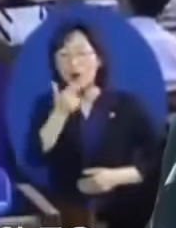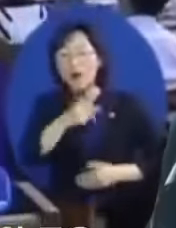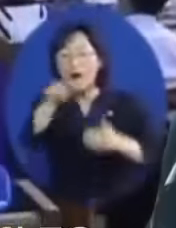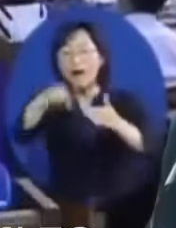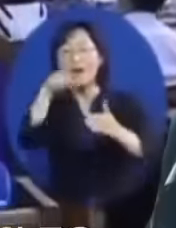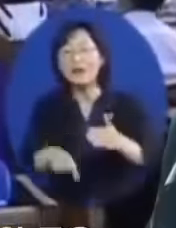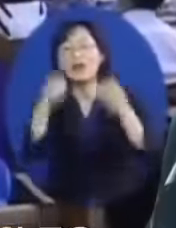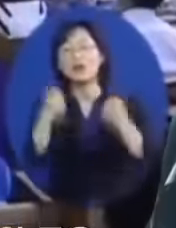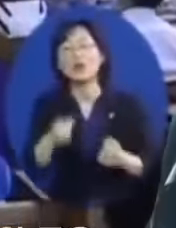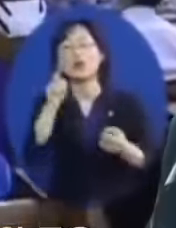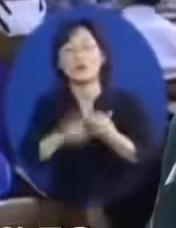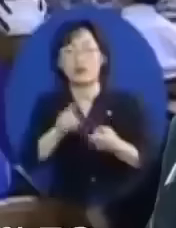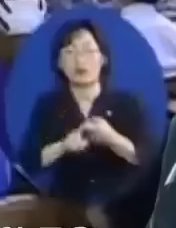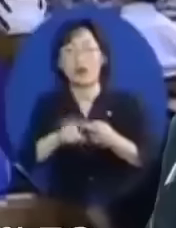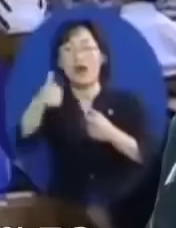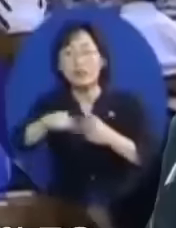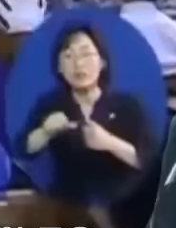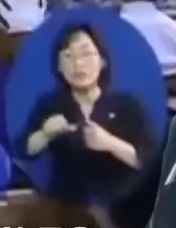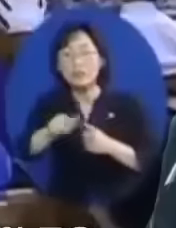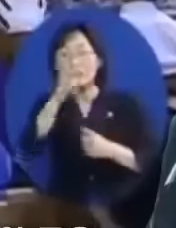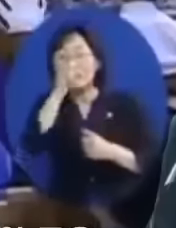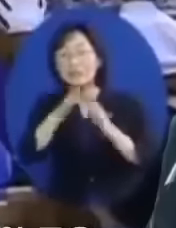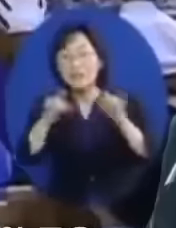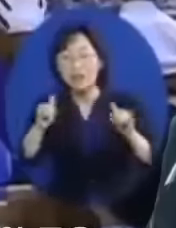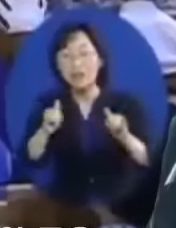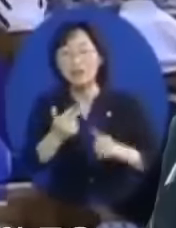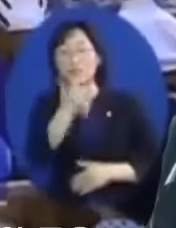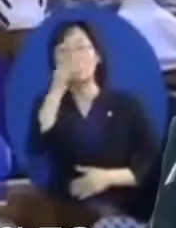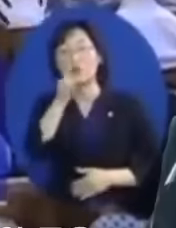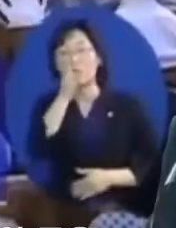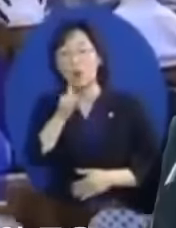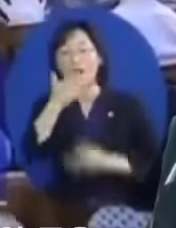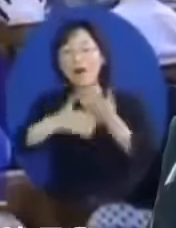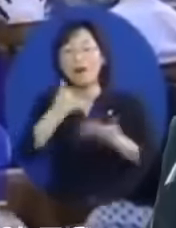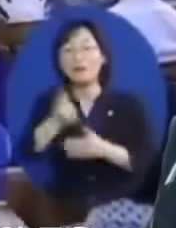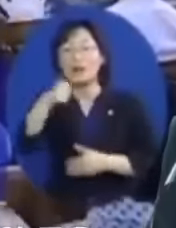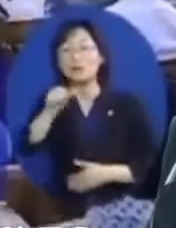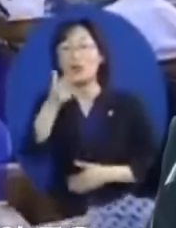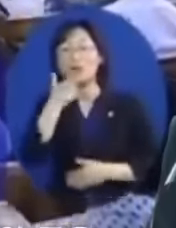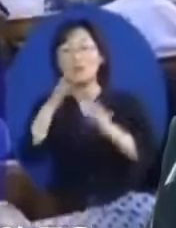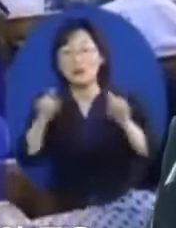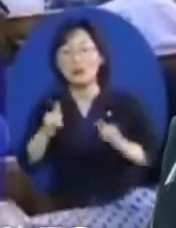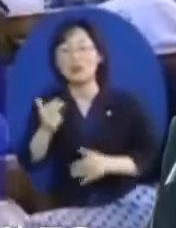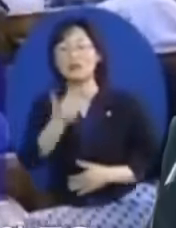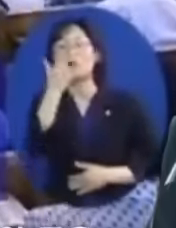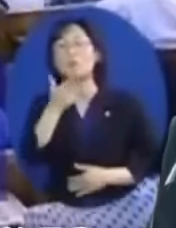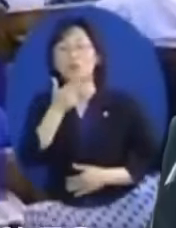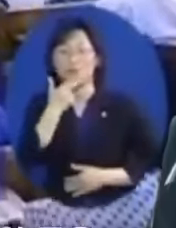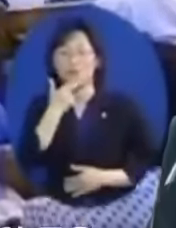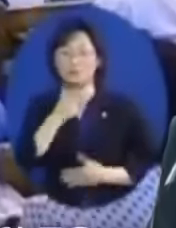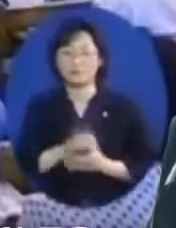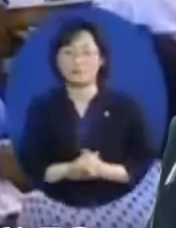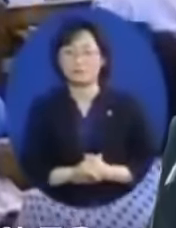있는 그것이니라. 아들이 있는 자에게는 생명이 있고 하나님의 아들이 없는 자에게는 생명이 없나니라.